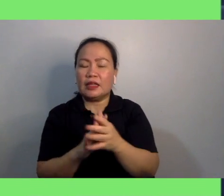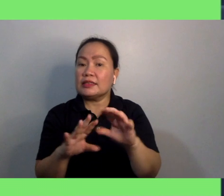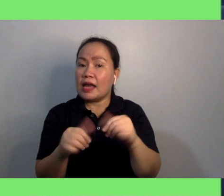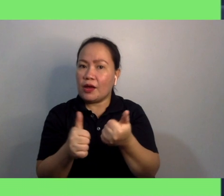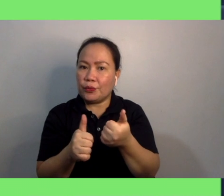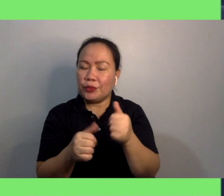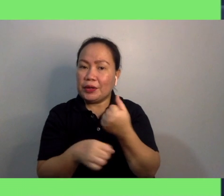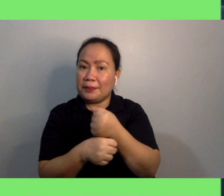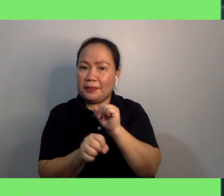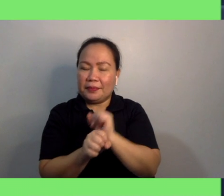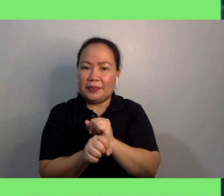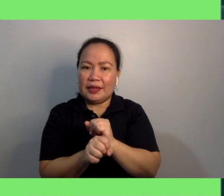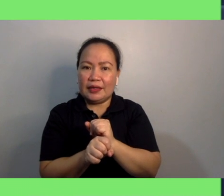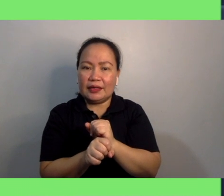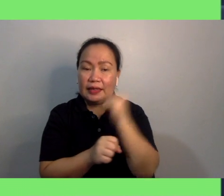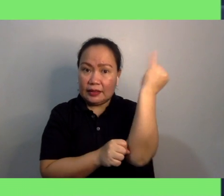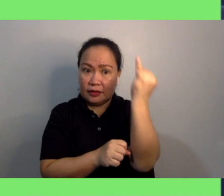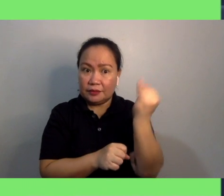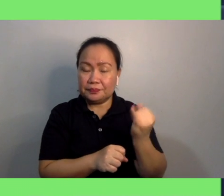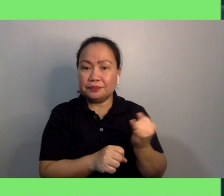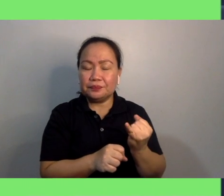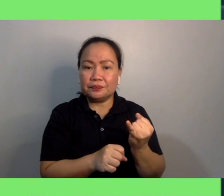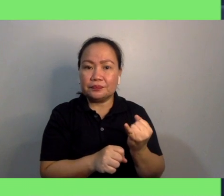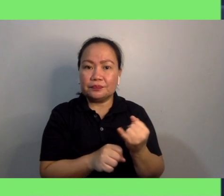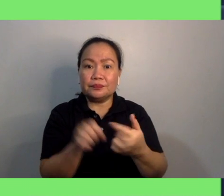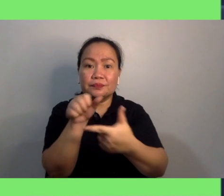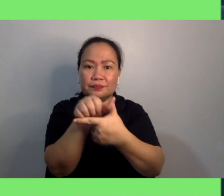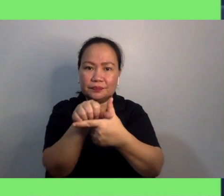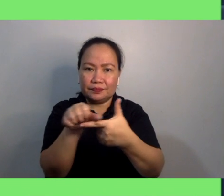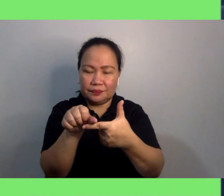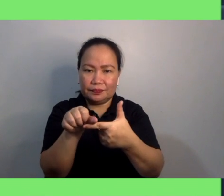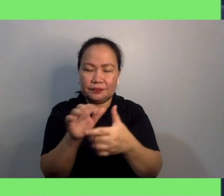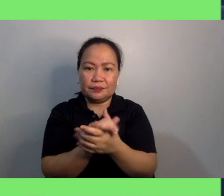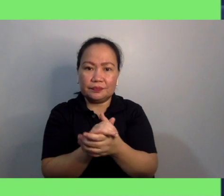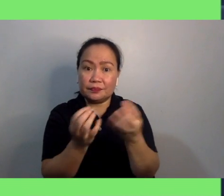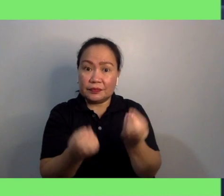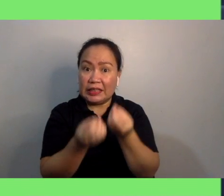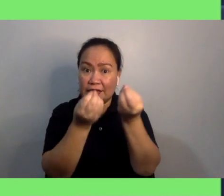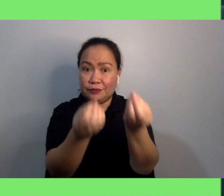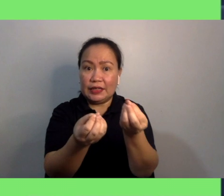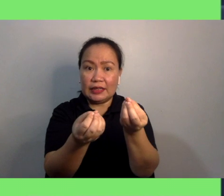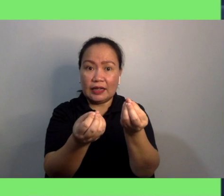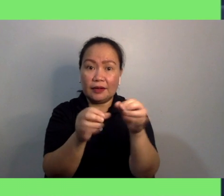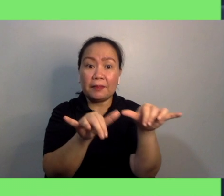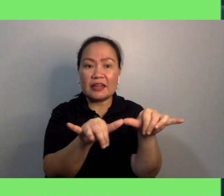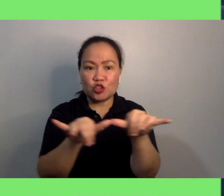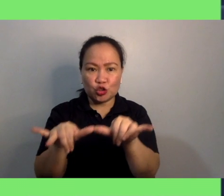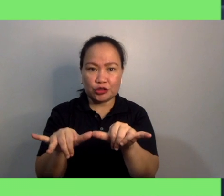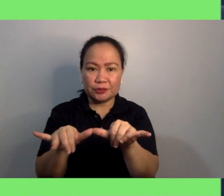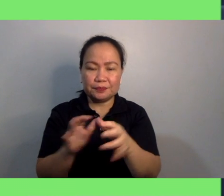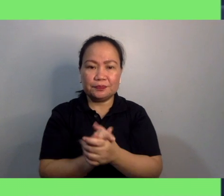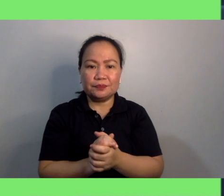we make and illustrate our angles, given the measure.